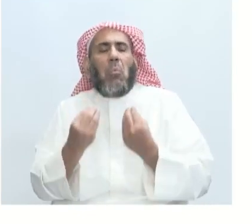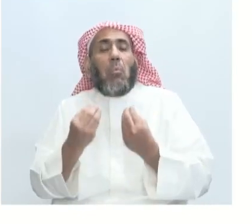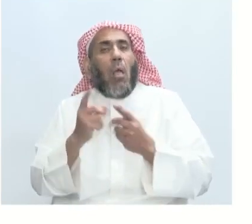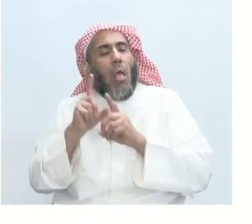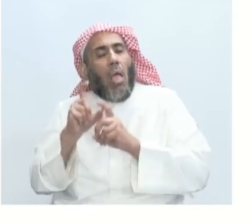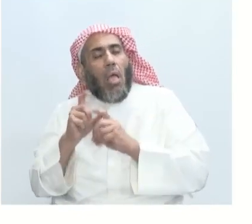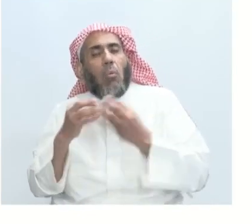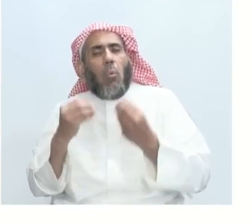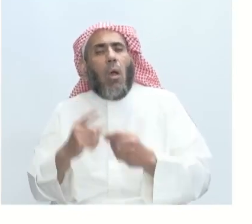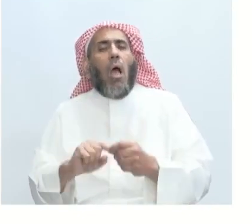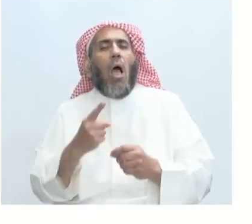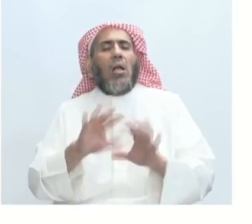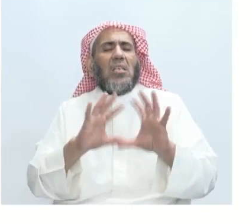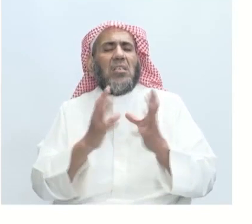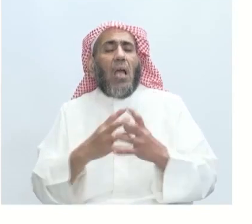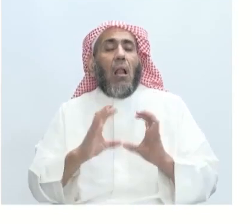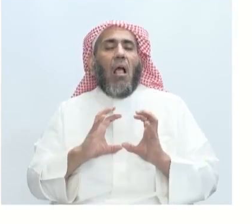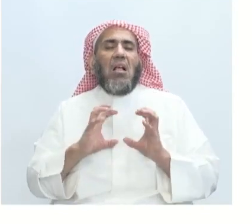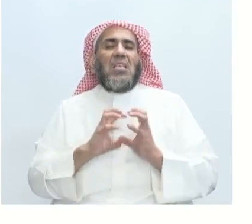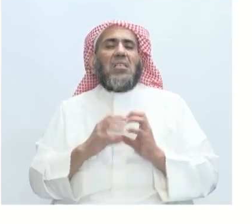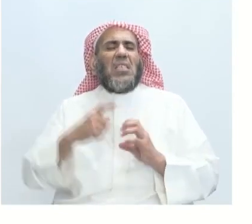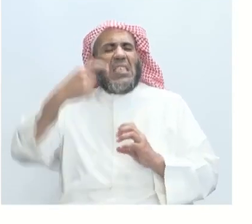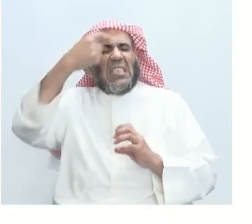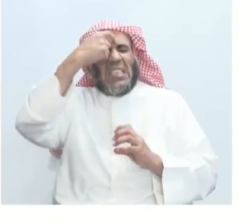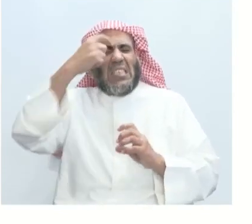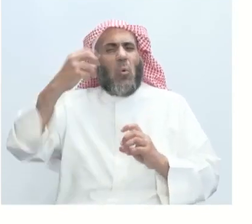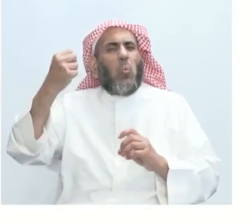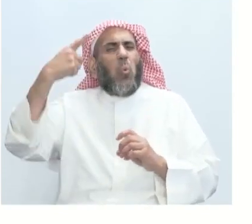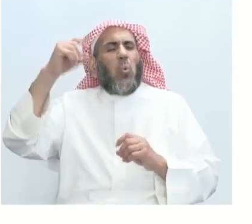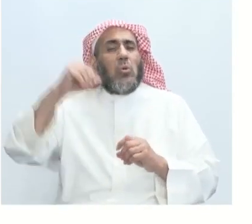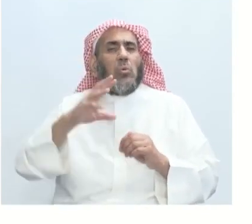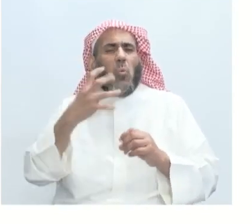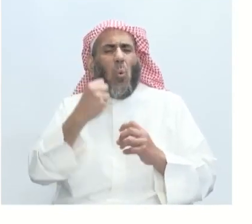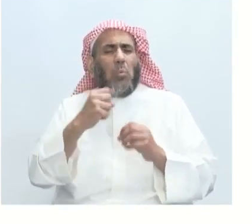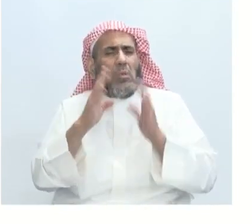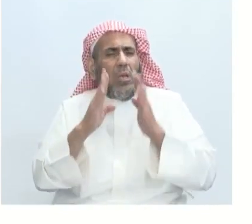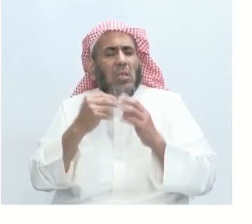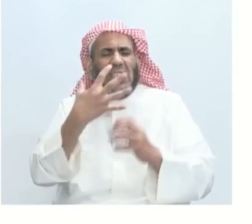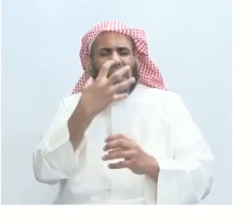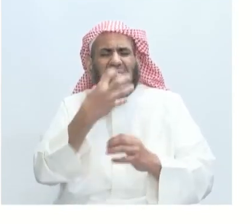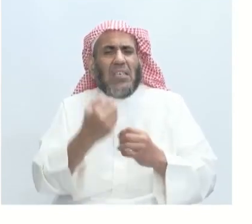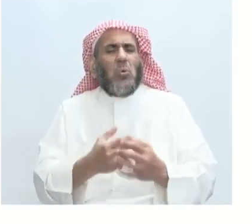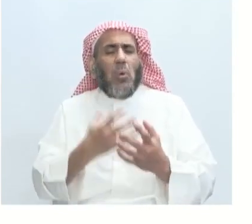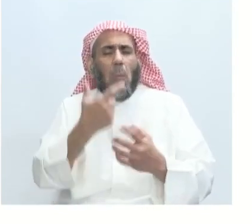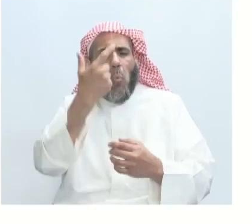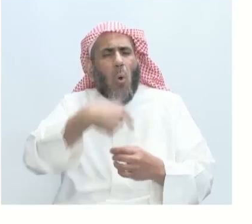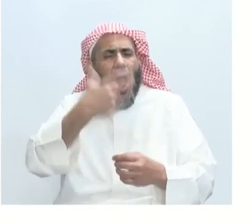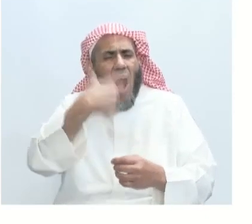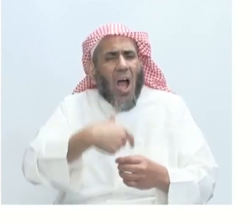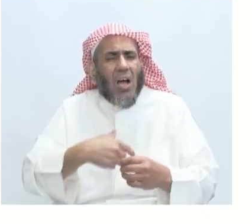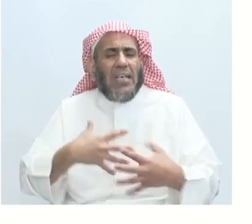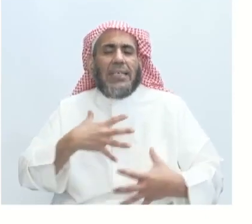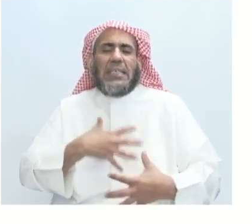النوم هي احد اشكال للاكتئاب الصداع صعوبه التركيز حزن بكاء